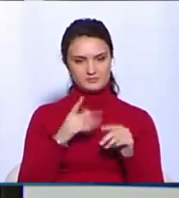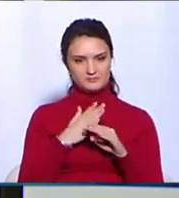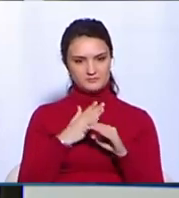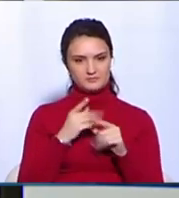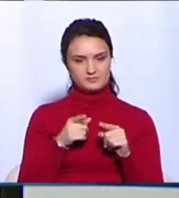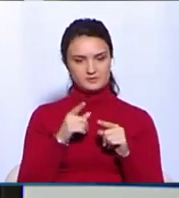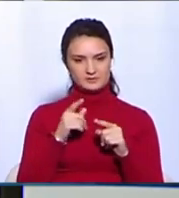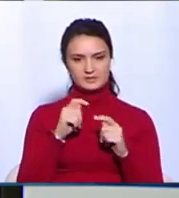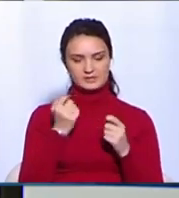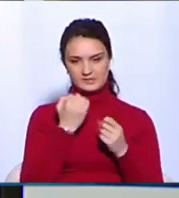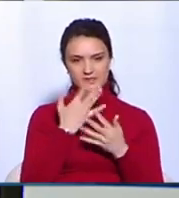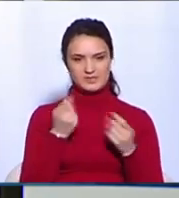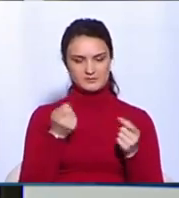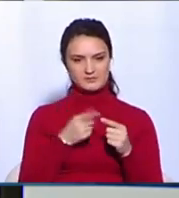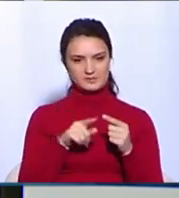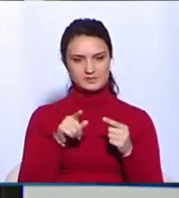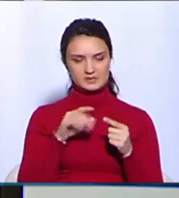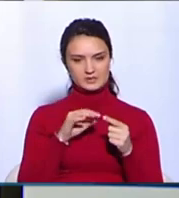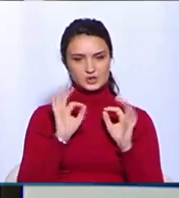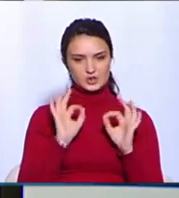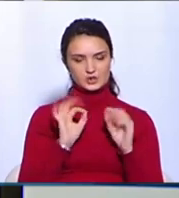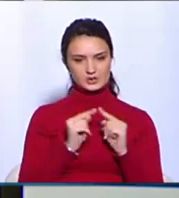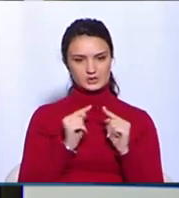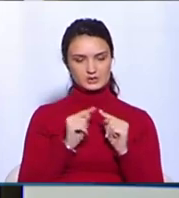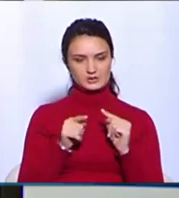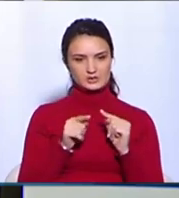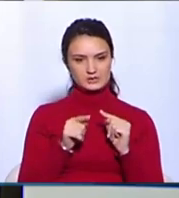იწვევენ ეს ნივთიერებები, იწვევენ სწორედ აი